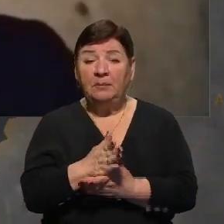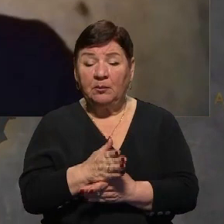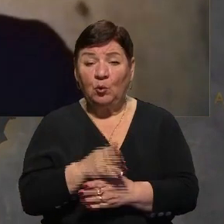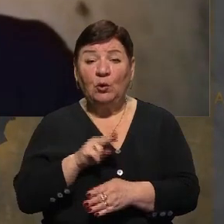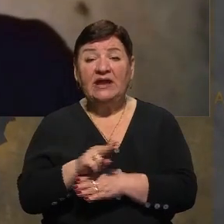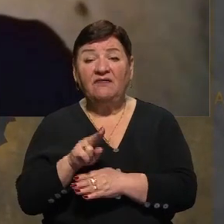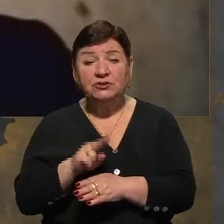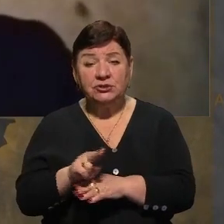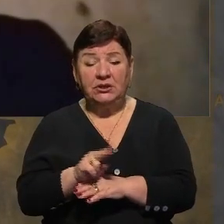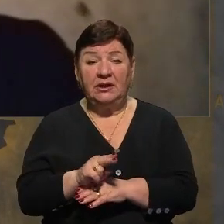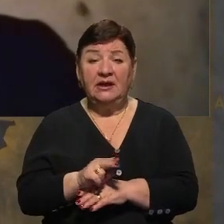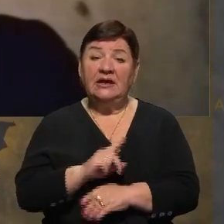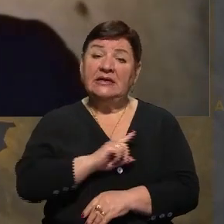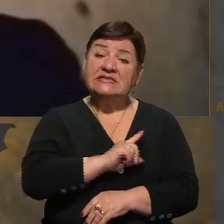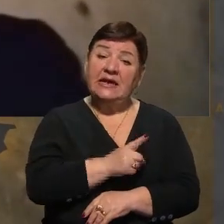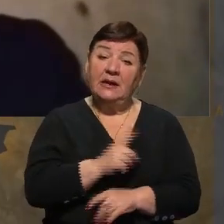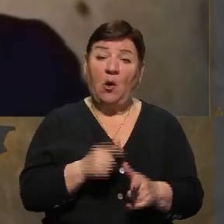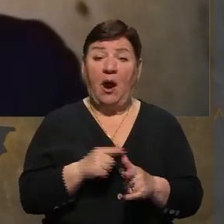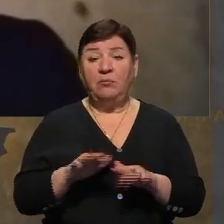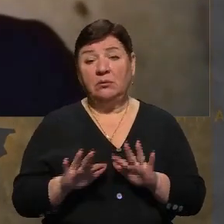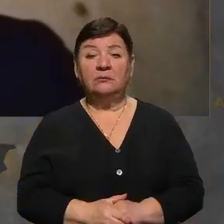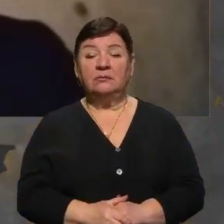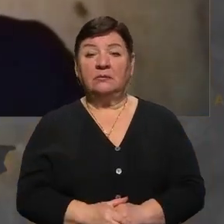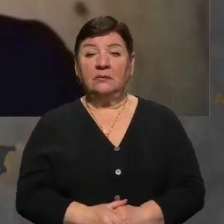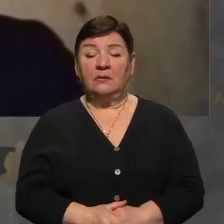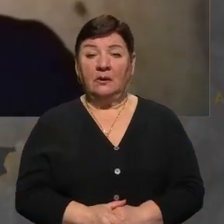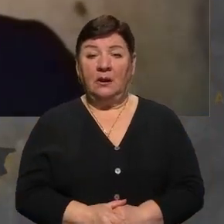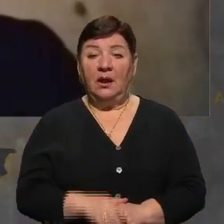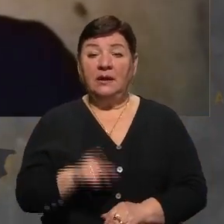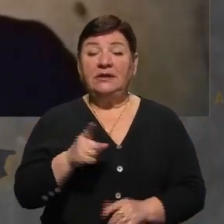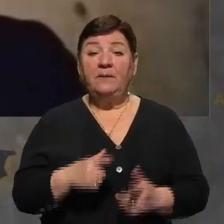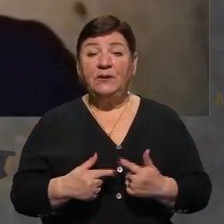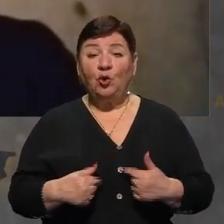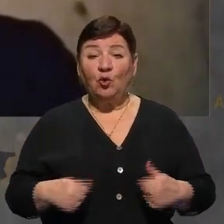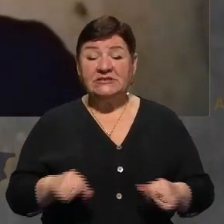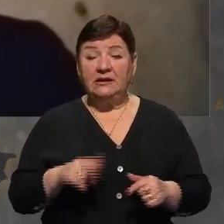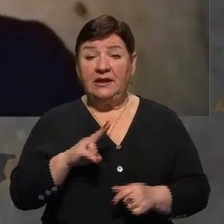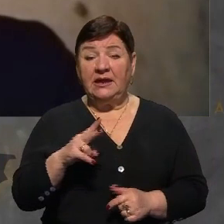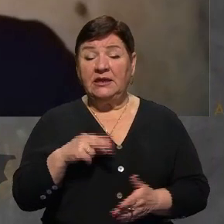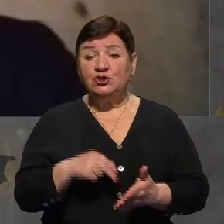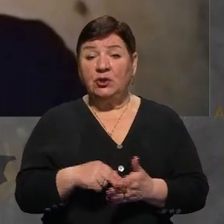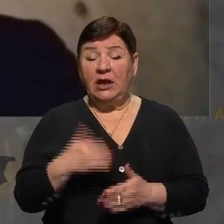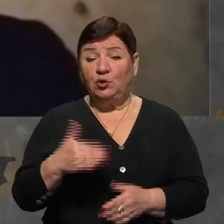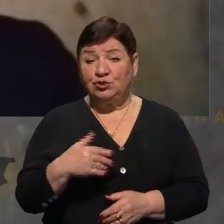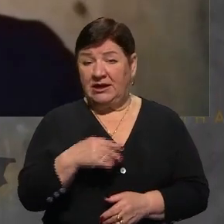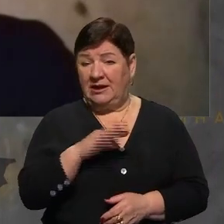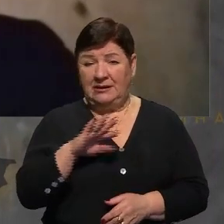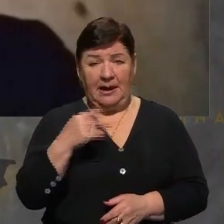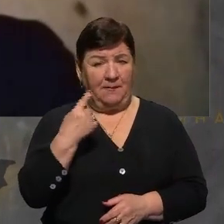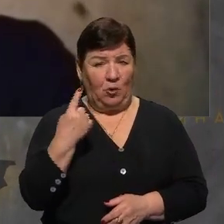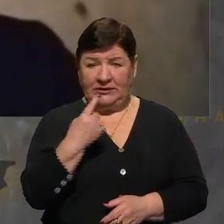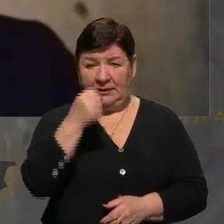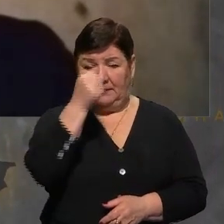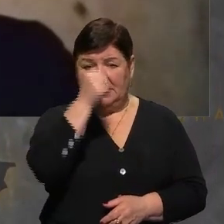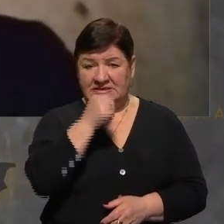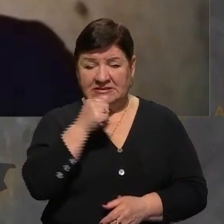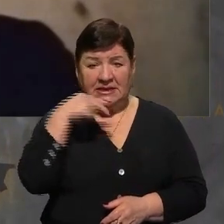навчені сильно чи не дуже, про які ви згадували? Ті підрозділи, які стоять тут вже не перший місяць на Запорізькому напрямку,